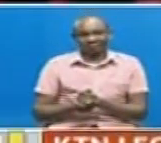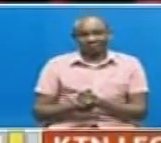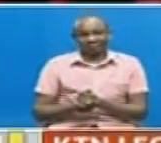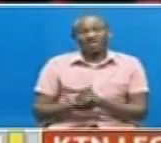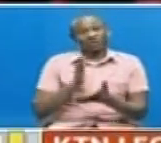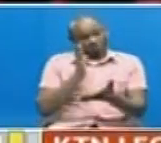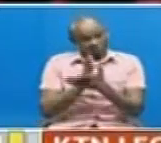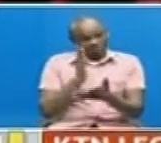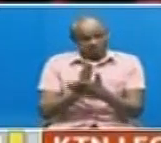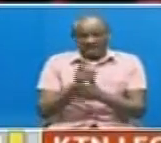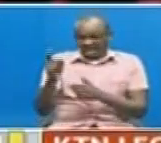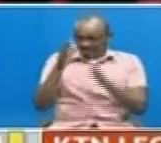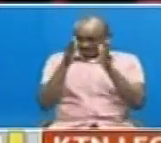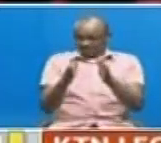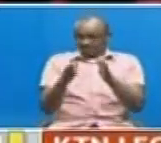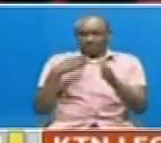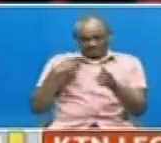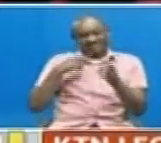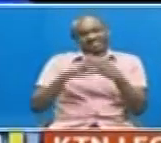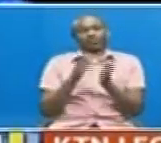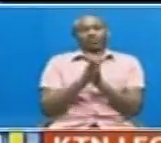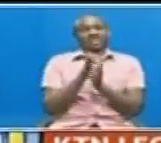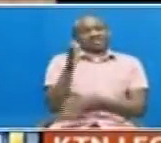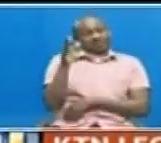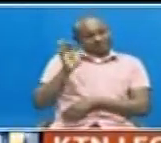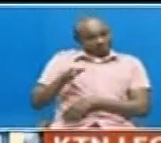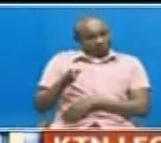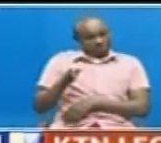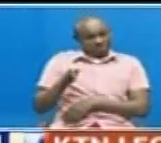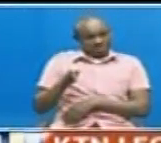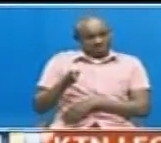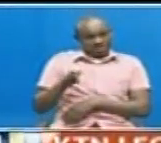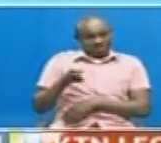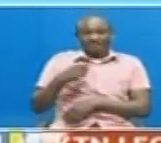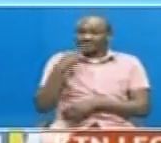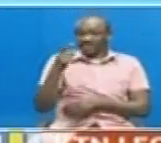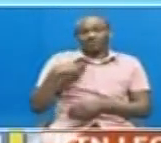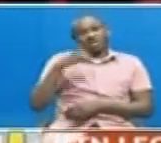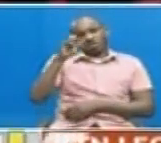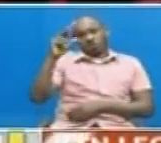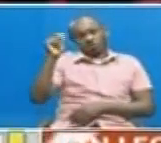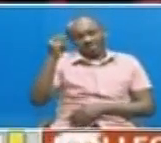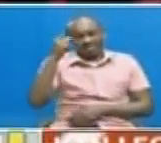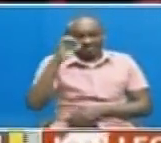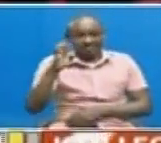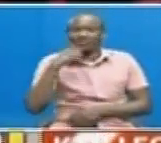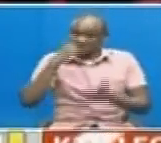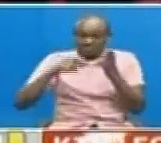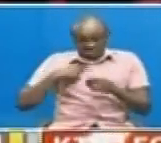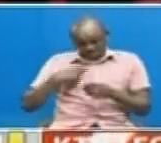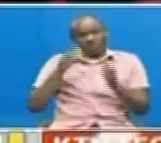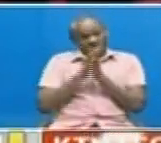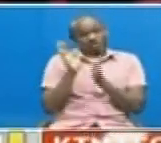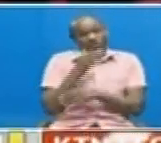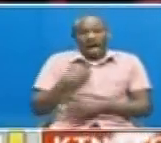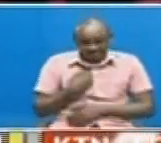Actually Eunice Njeri was the first artist ever kumwambia yoniaje Eunice niko na song, mimi naitwa mtu fulani wa